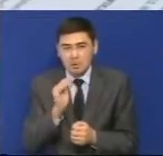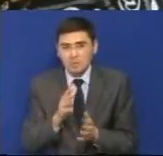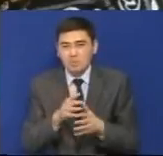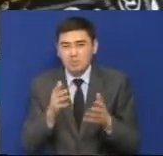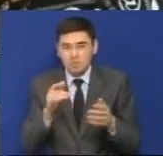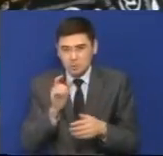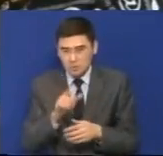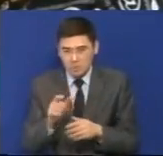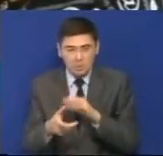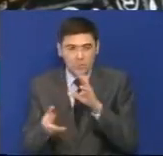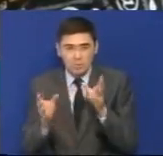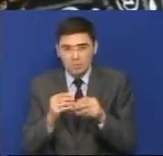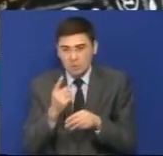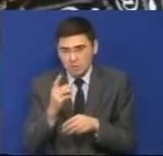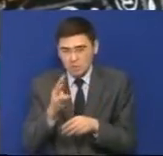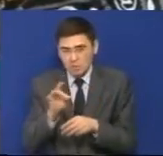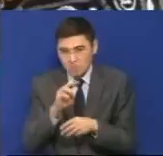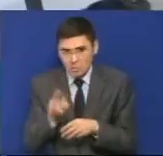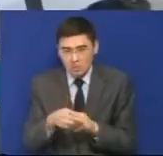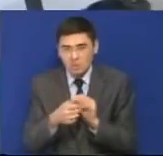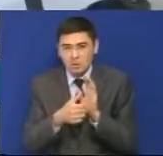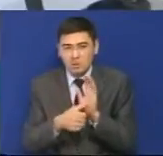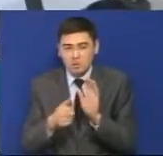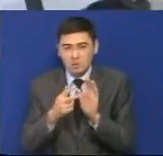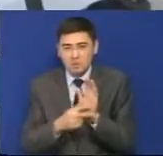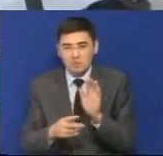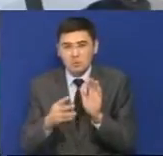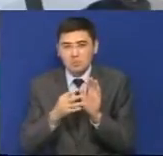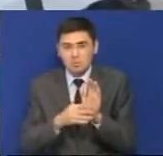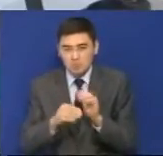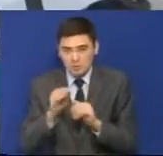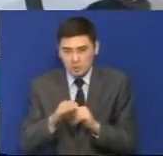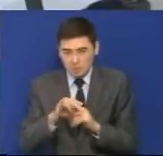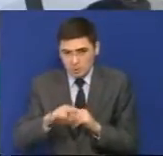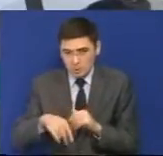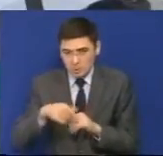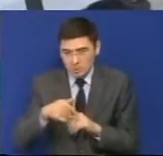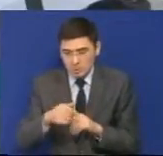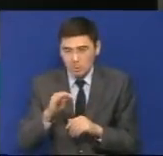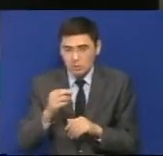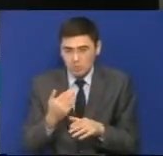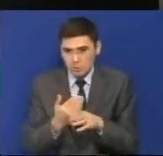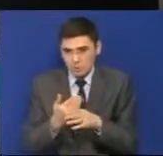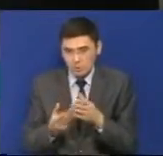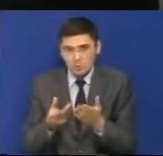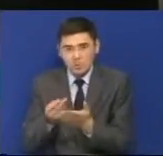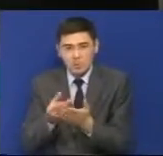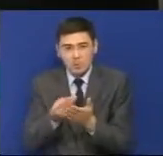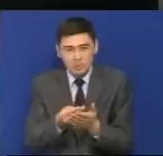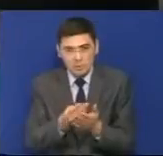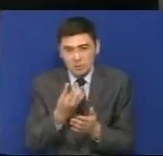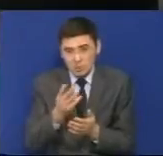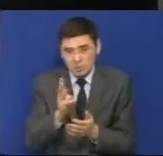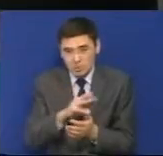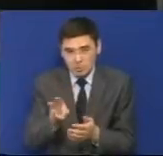азаматқа жалпы сомасы 1 миллиард 689 мың теңгеге атаулы әлеуметтік көмек көрсетілген. Оның 4